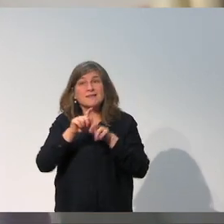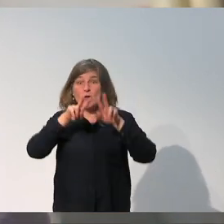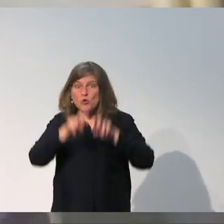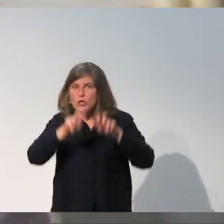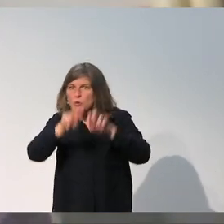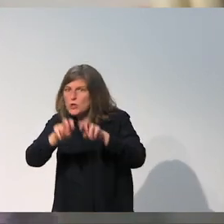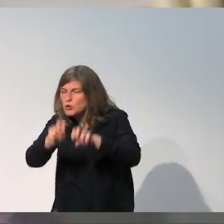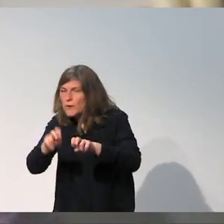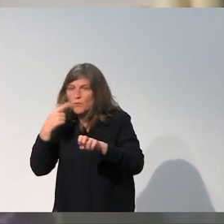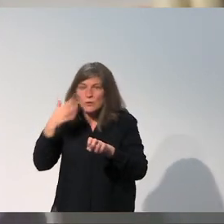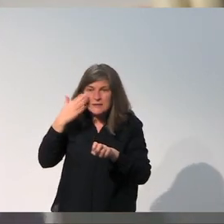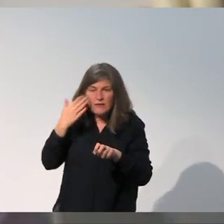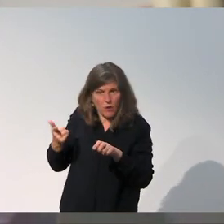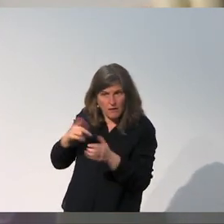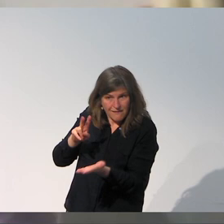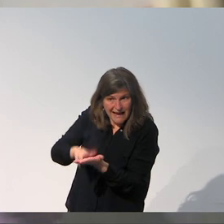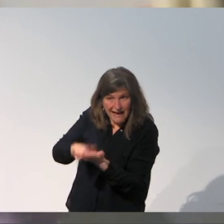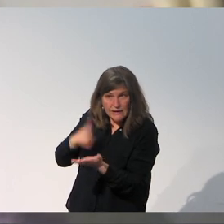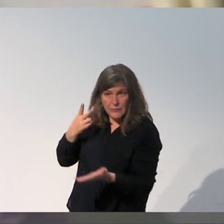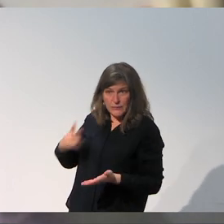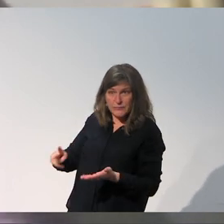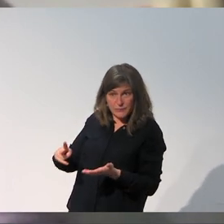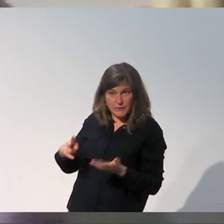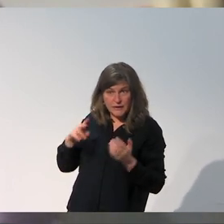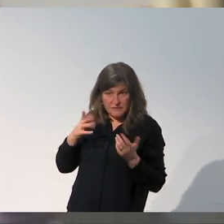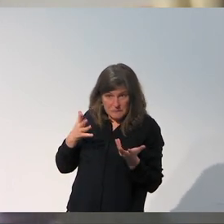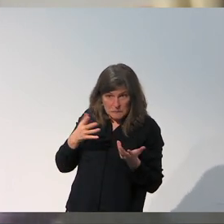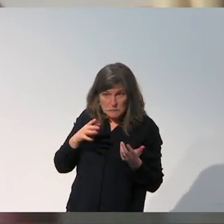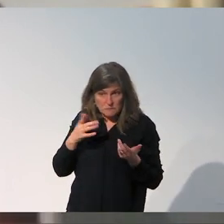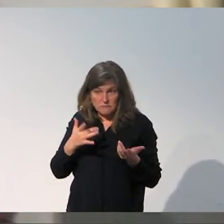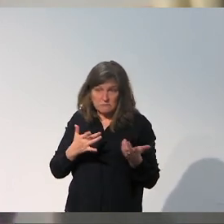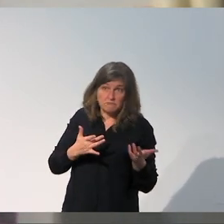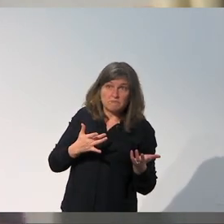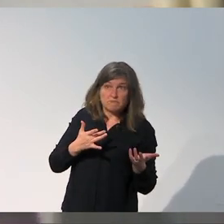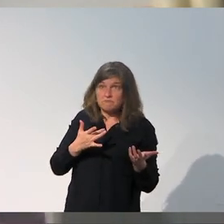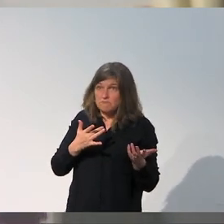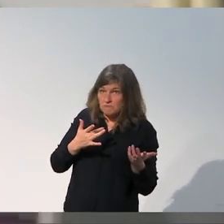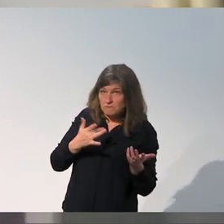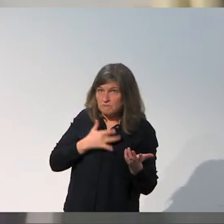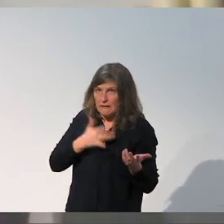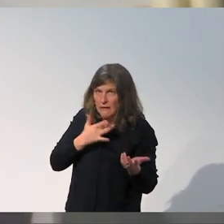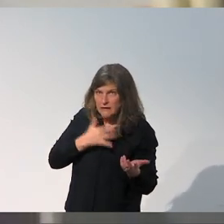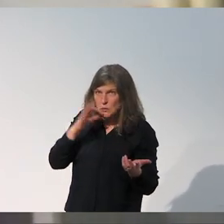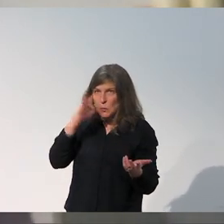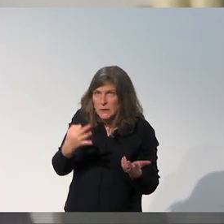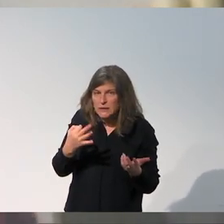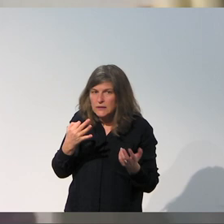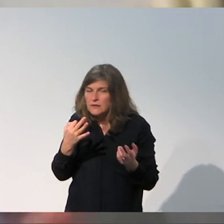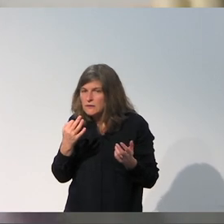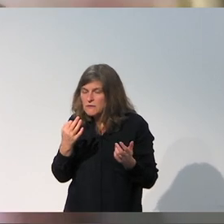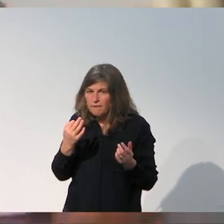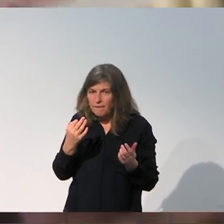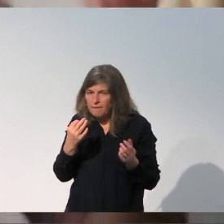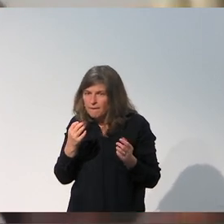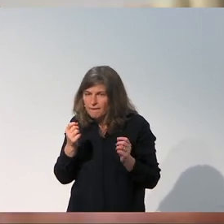si la réalité pouvait être suffisamment étonnante, suffisamment surprenante, que